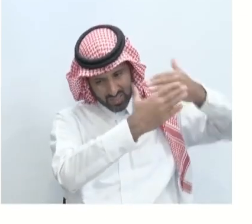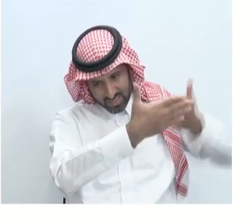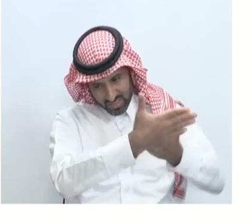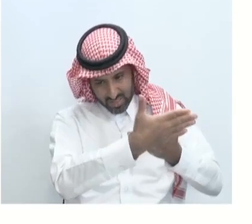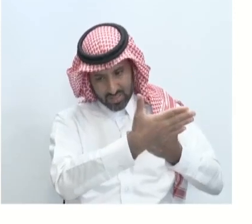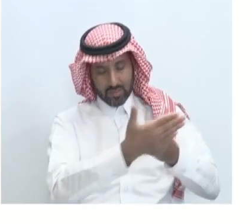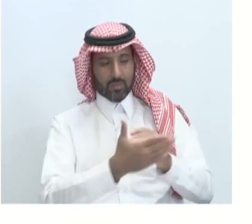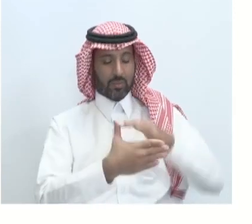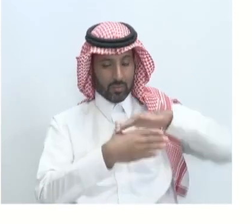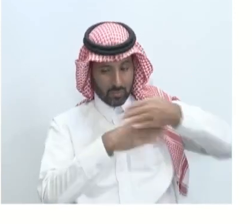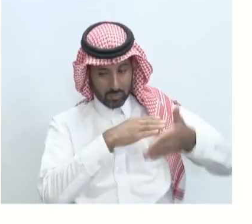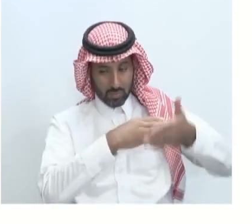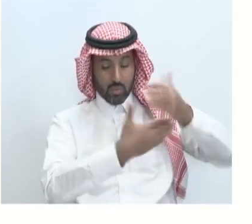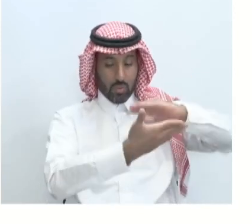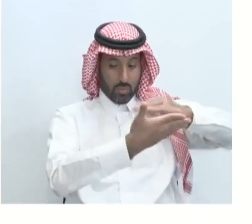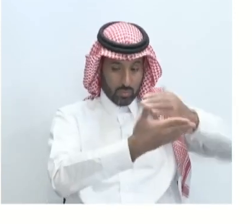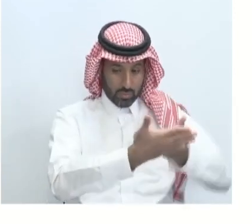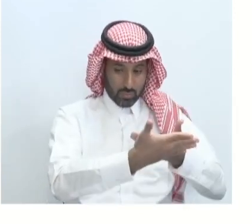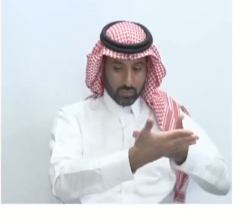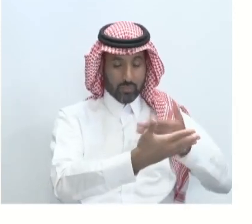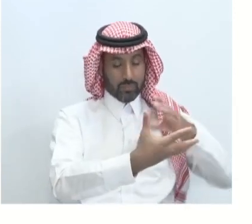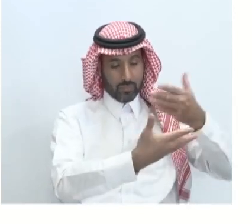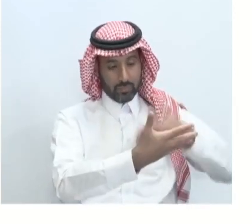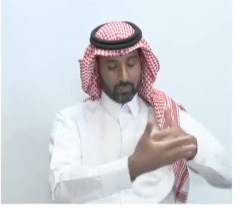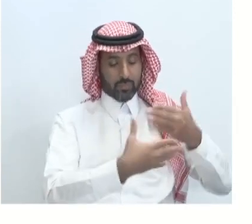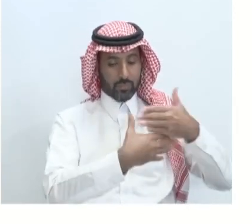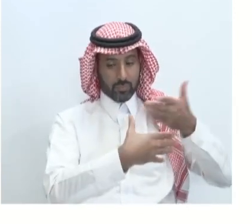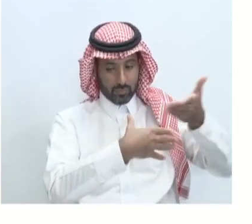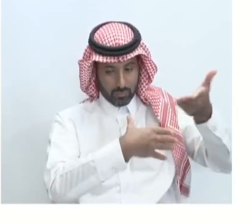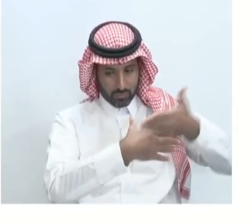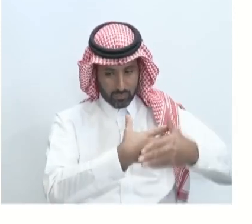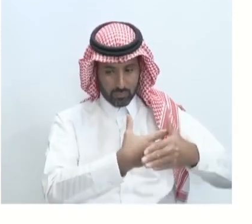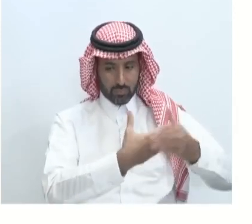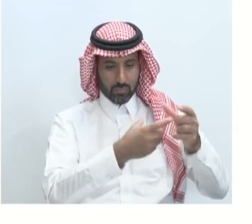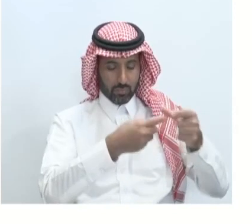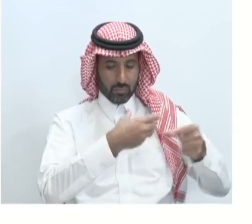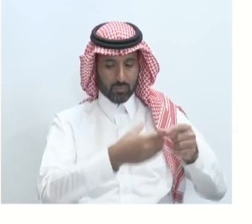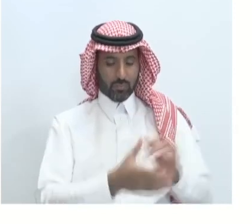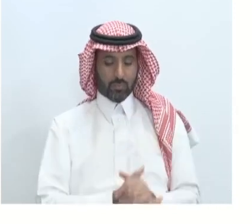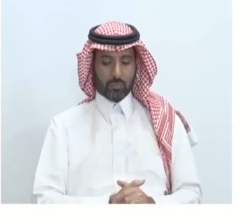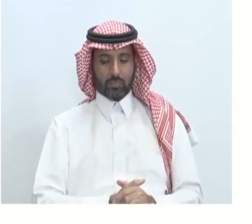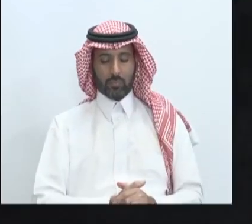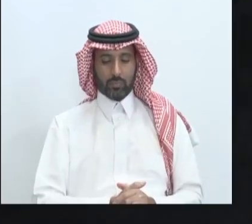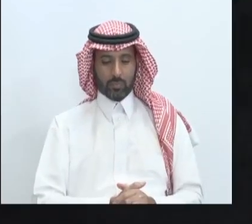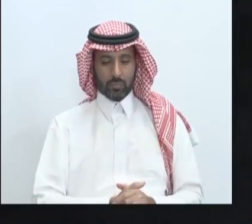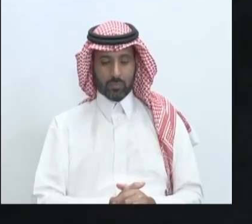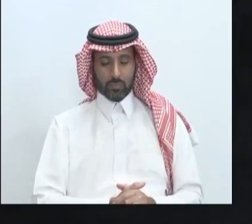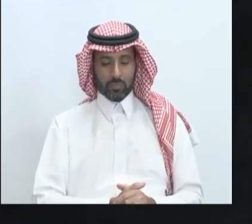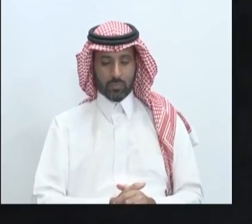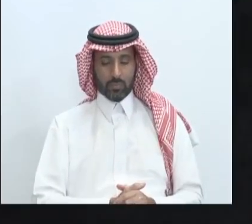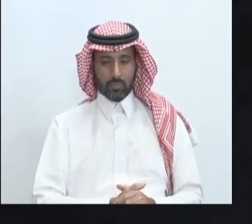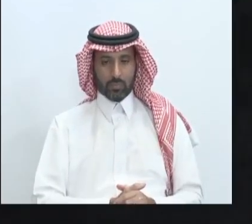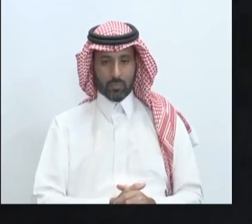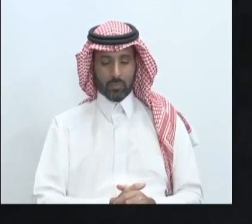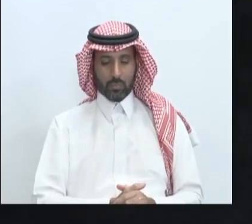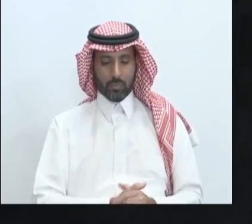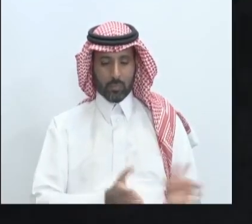عن العدسه اكثر من الاطوال الموجيه الطويله ايضا عزيزي الطالب